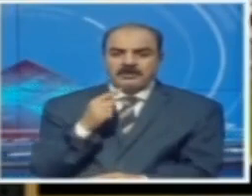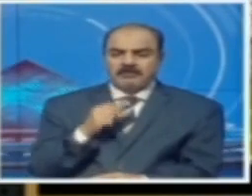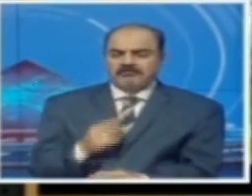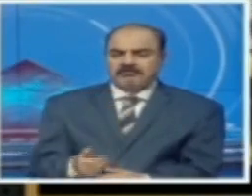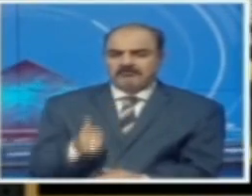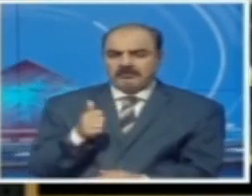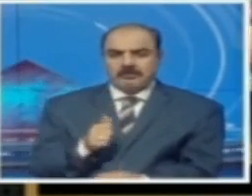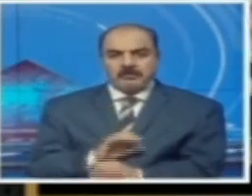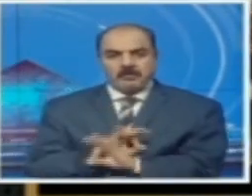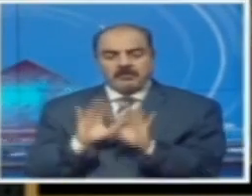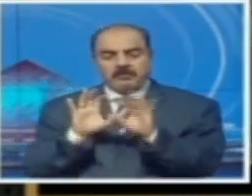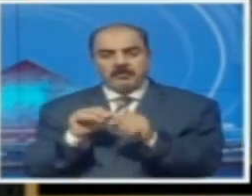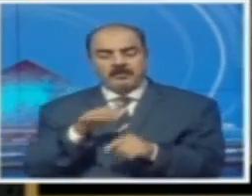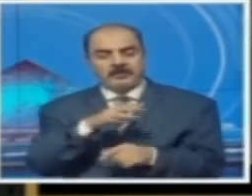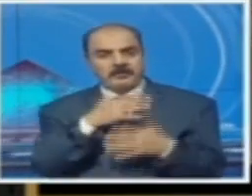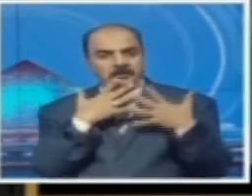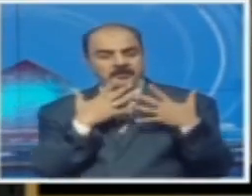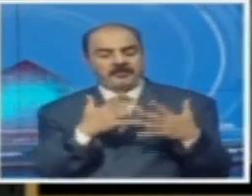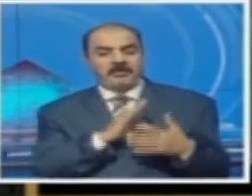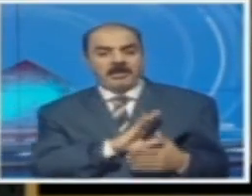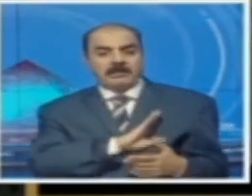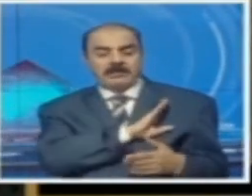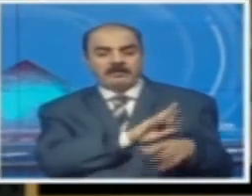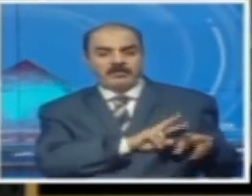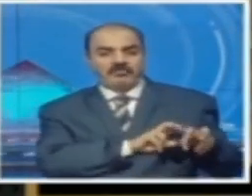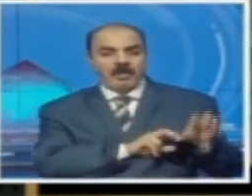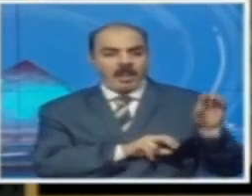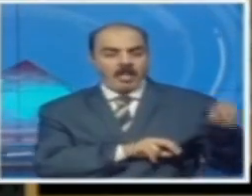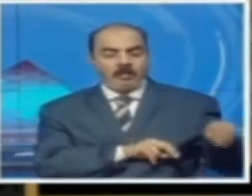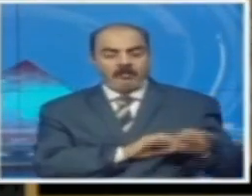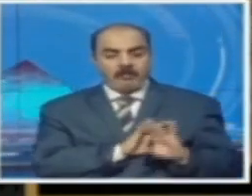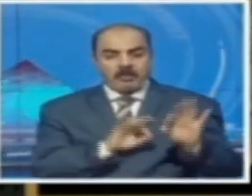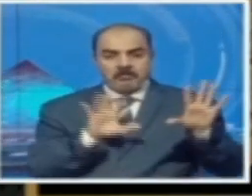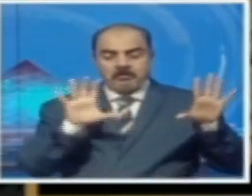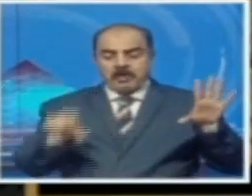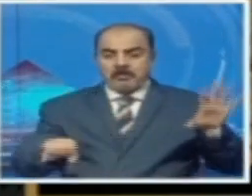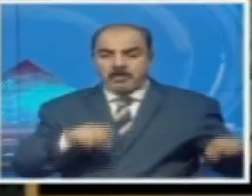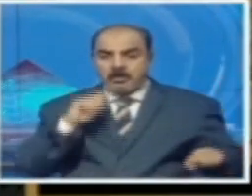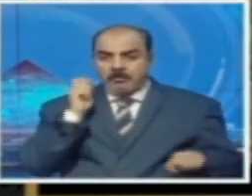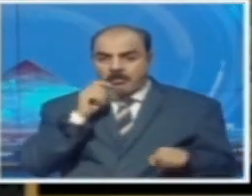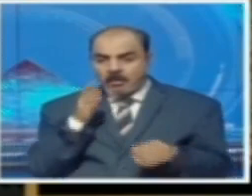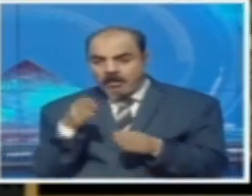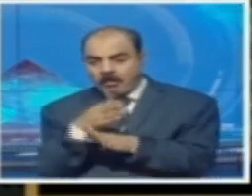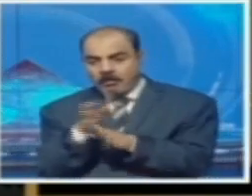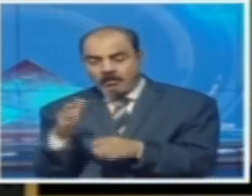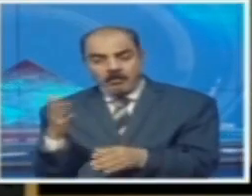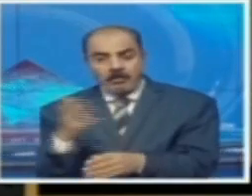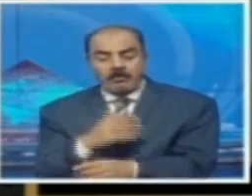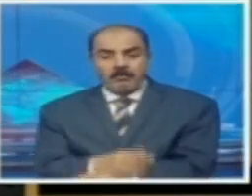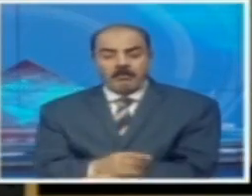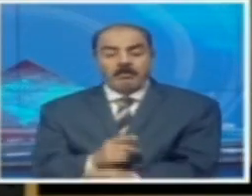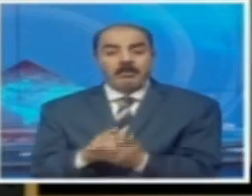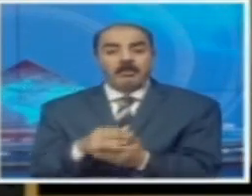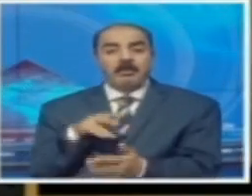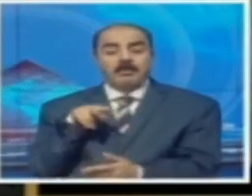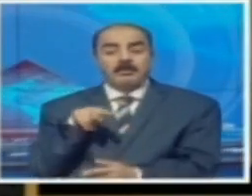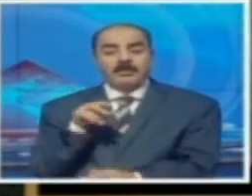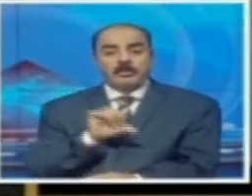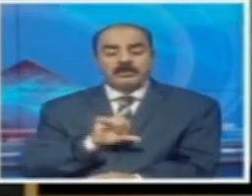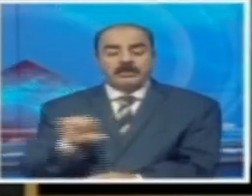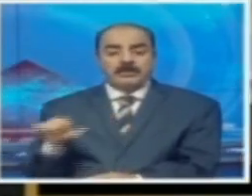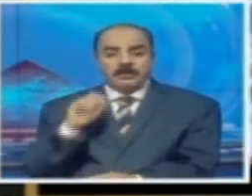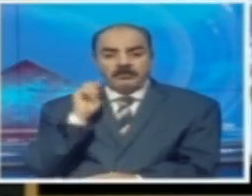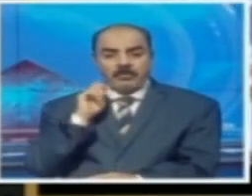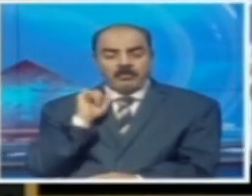والدقهلية ومنطقة السحر والجمال بنطاق محافظتي الشرقية والإسماعيلية، تم ضبط 98